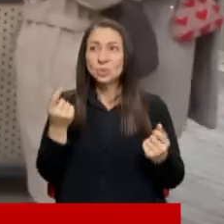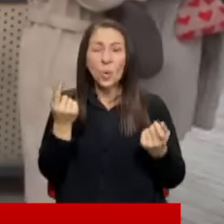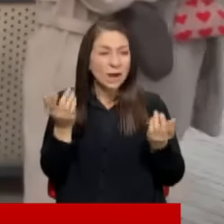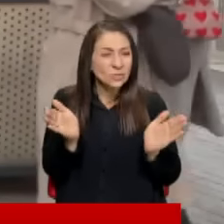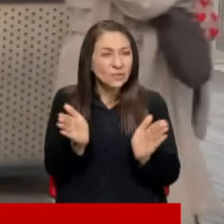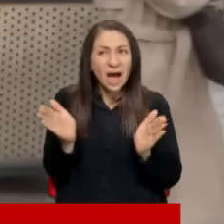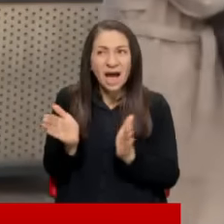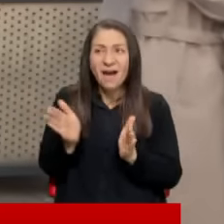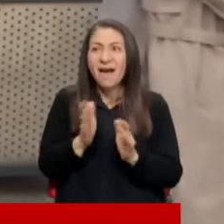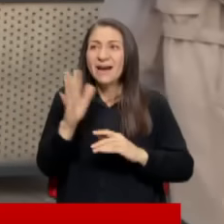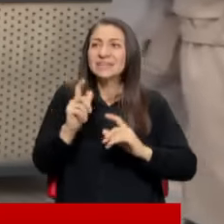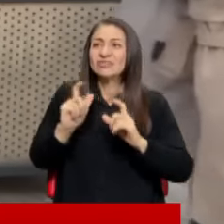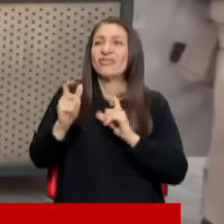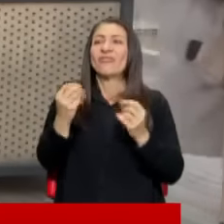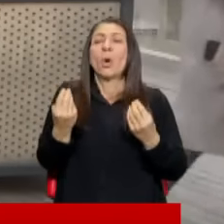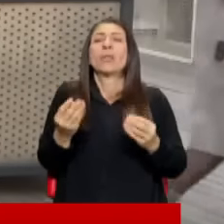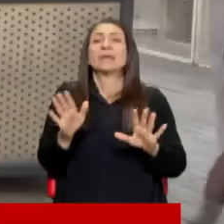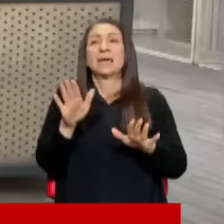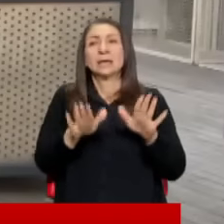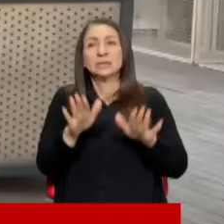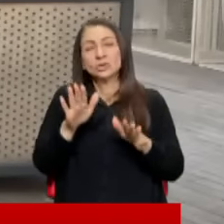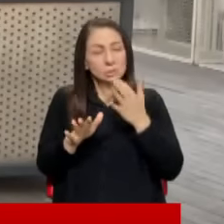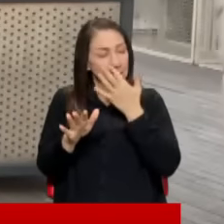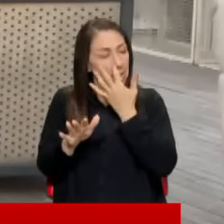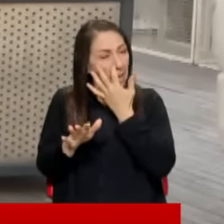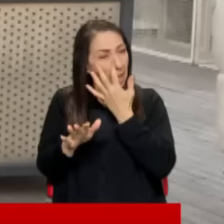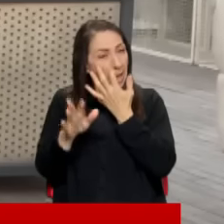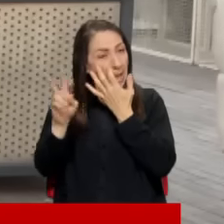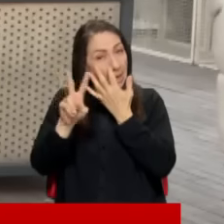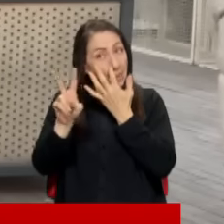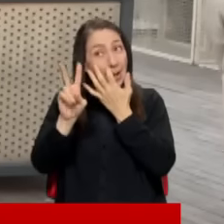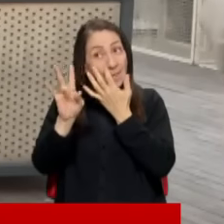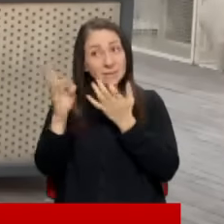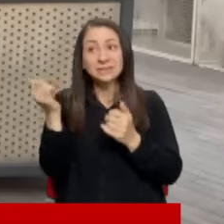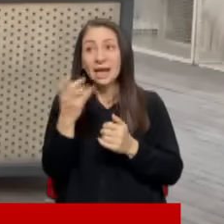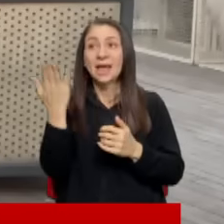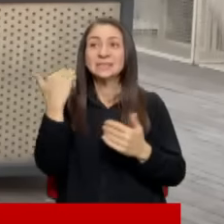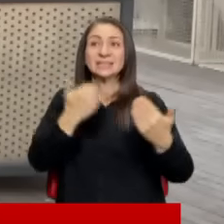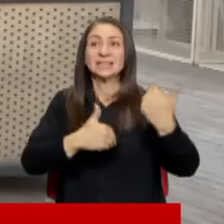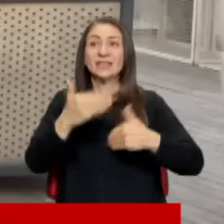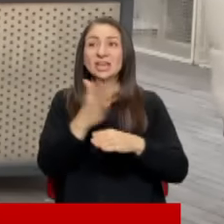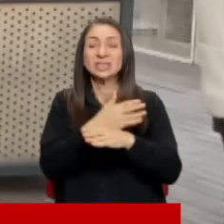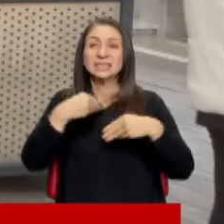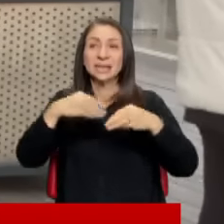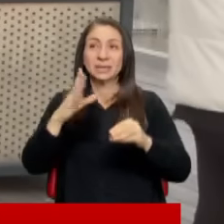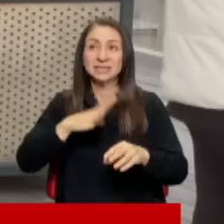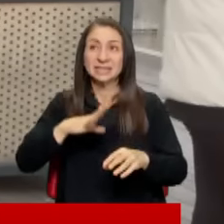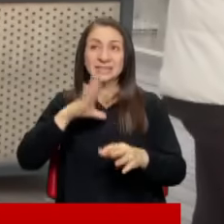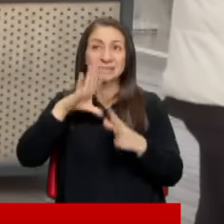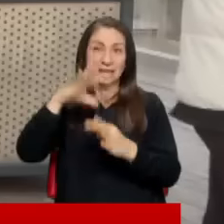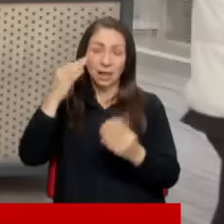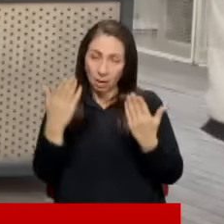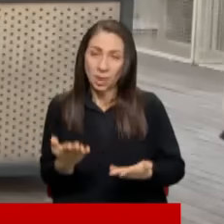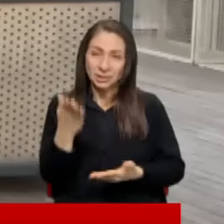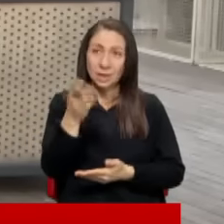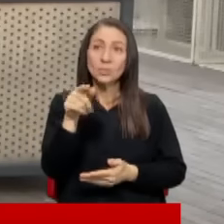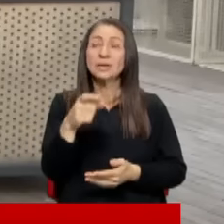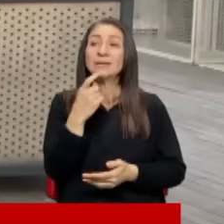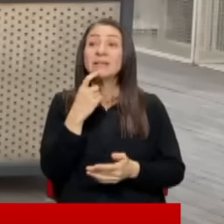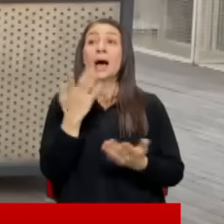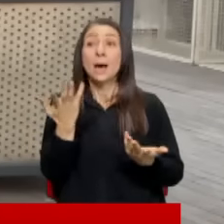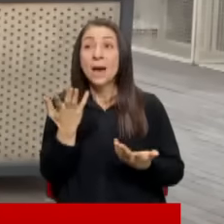kısıtlı, çok herkese cevap veremesek de yaklaşık bir 20-25 tane eski sevgilisinin eşyasını satmak isteyen insanı kabul ettik bu yıl.